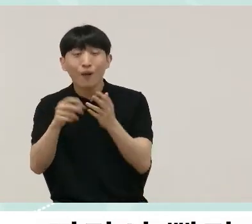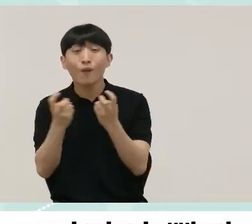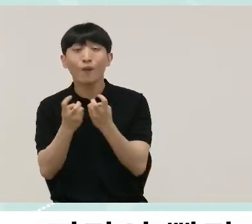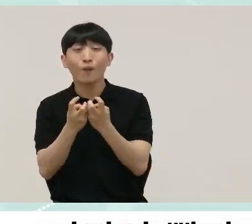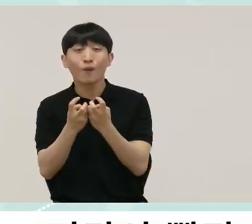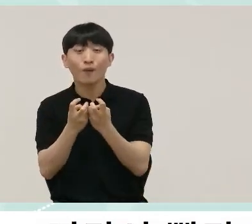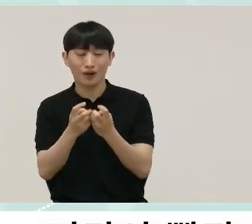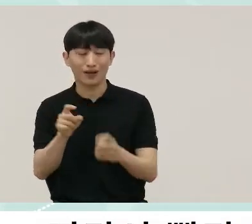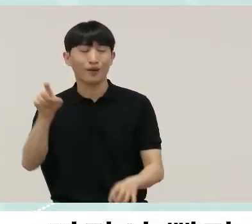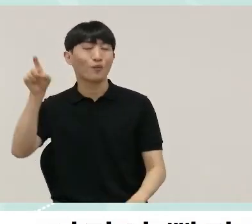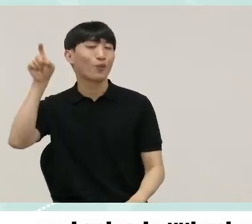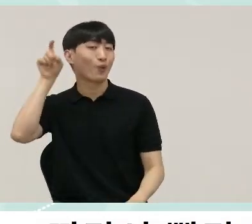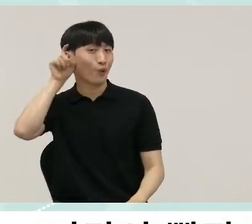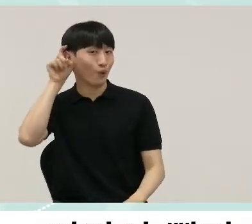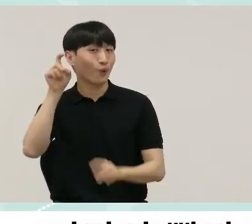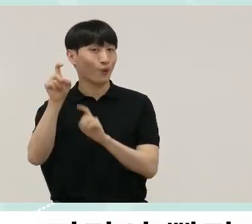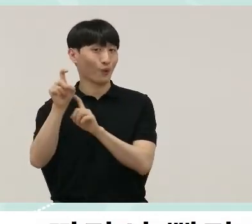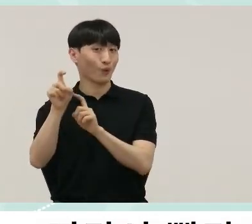보청기라는